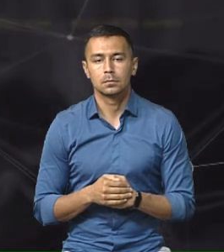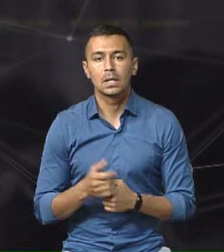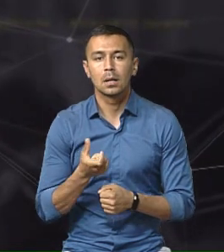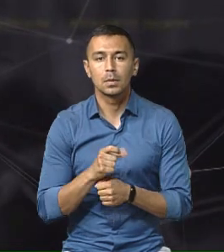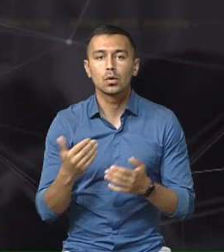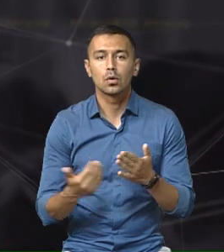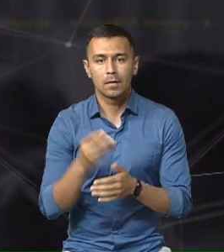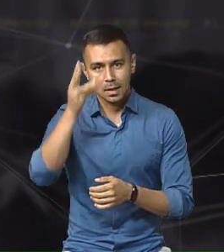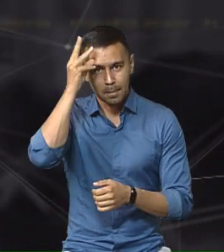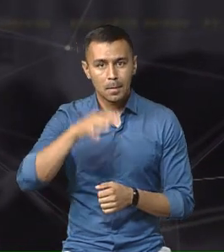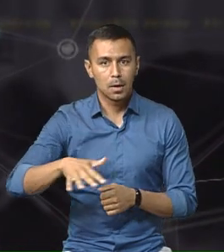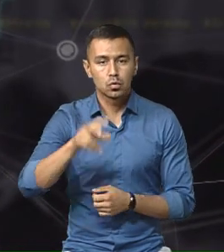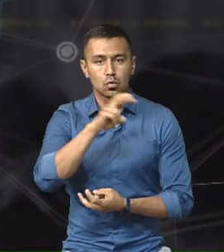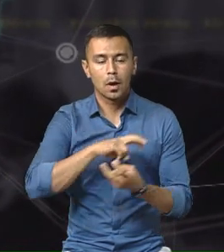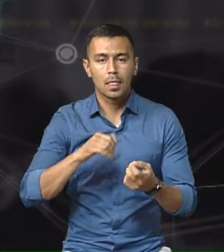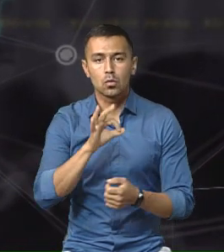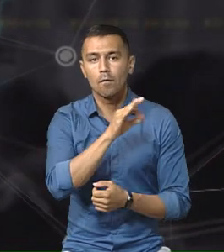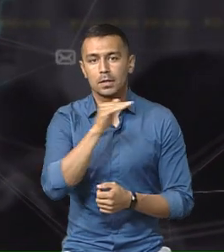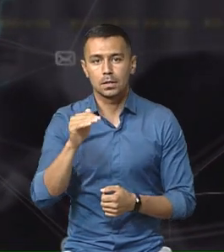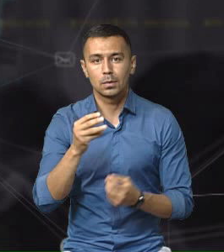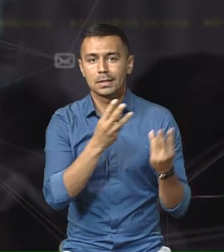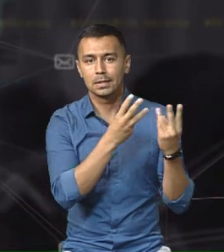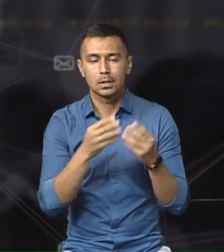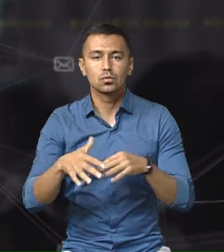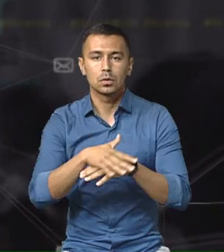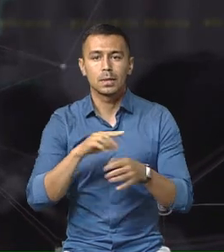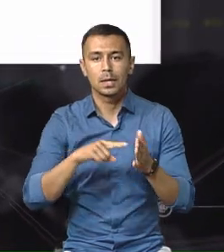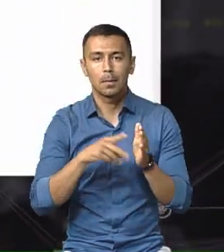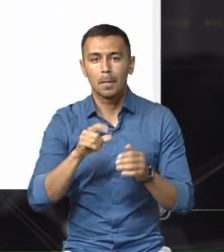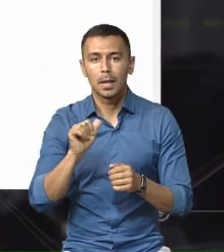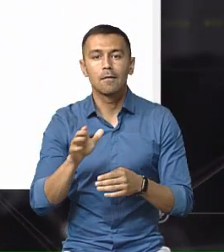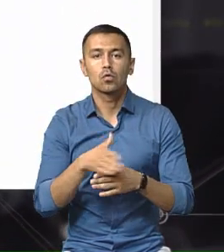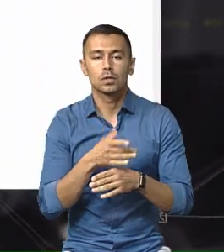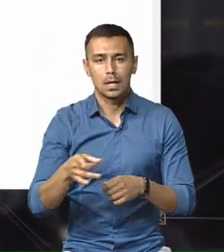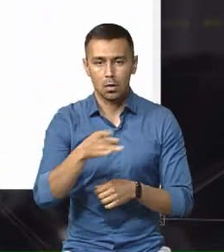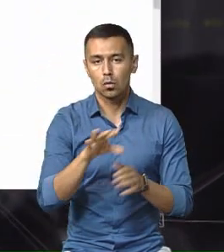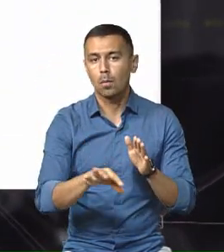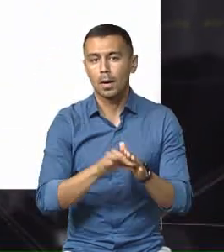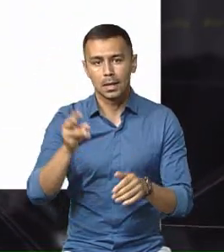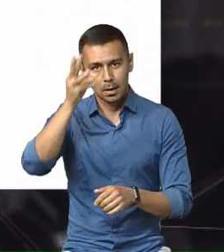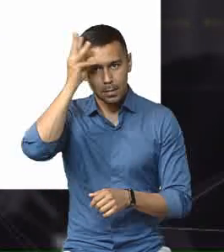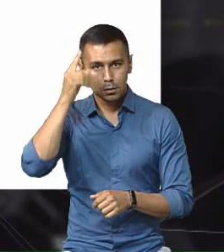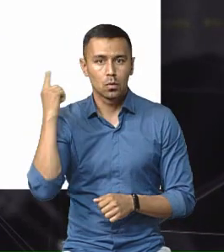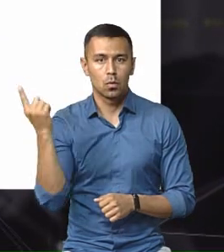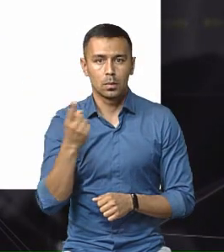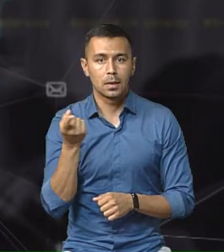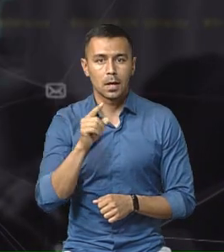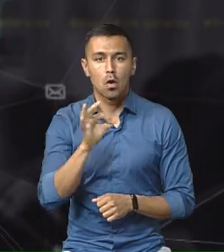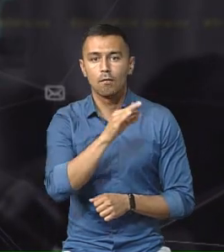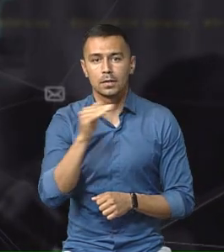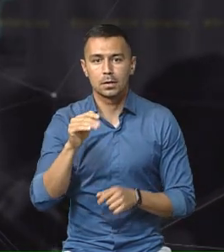Більше новин Хмельниччини шукайте на нашому офіційному сайті «Суспільне.Медіа», де у розділі «Регіони» обирайте Хмельницьку область, та на